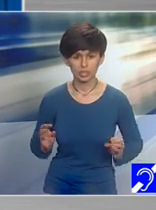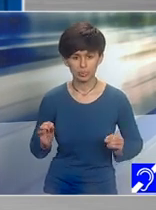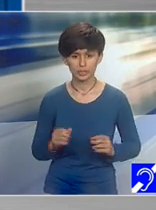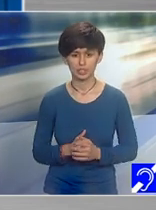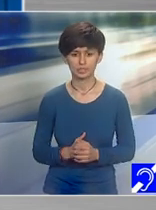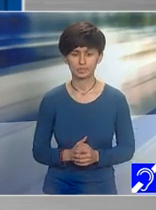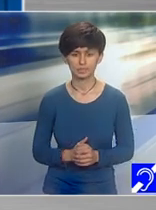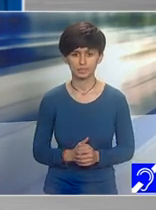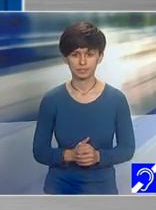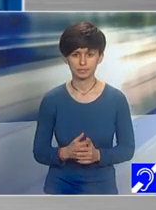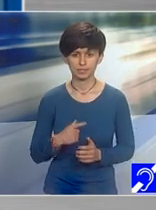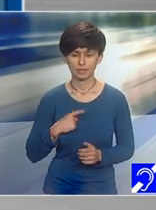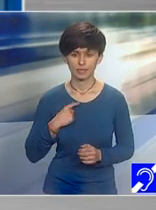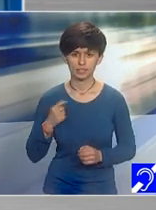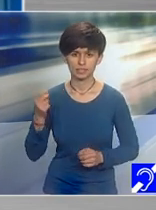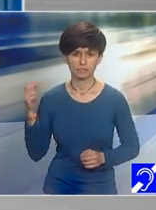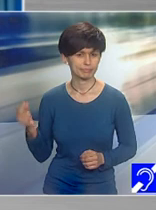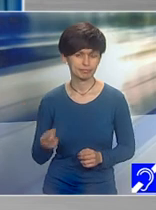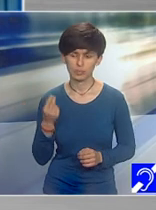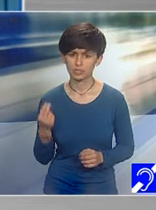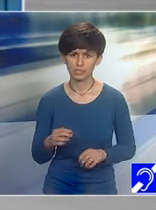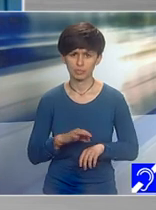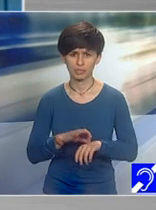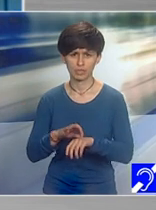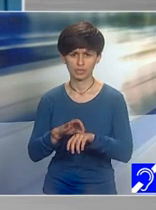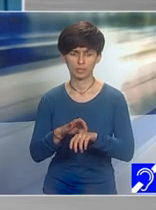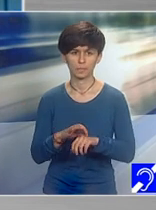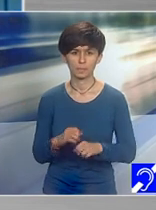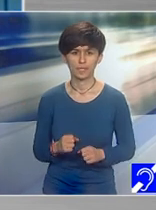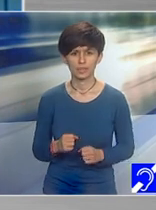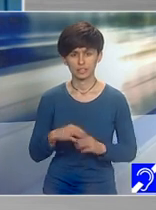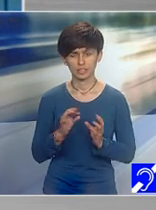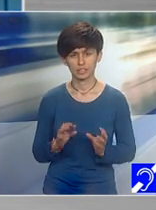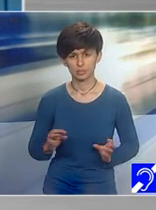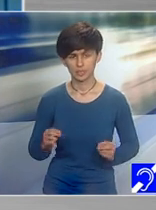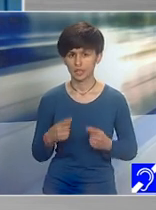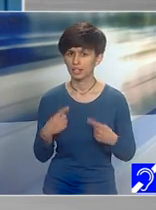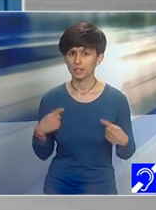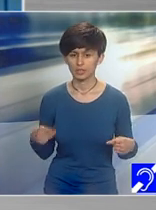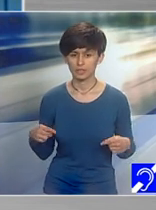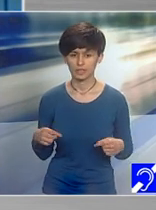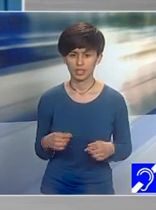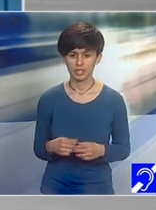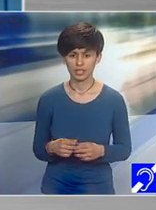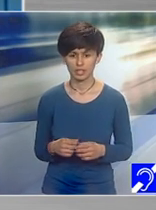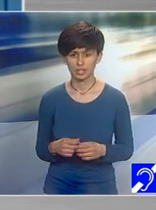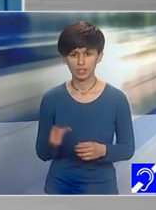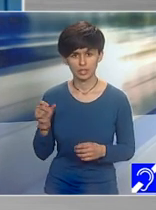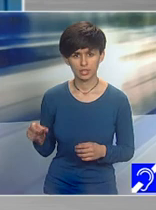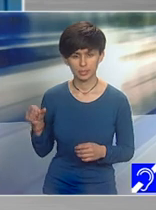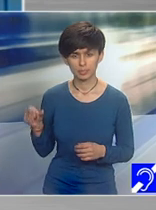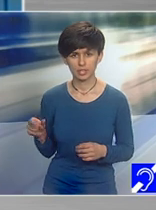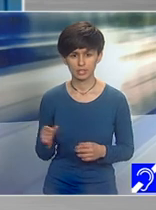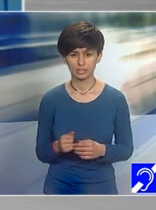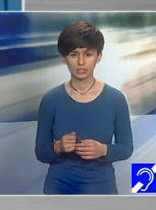unul dintre cei mai buni antrenori din România. În fiecare componentă a acelui lot, nu există cineva care să nu aibă măcar